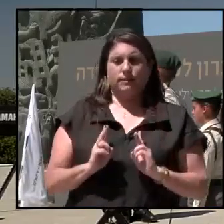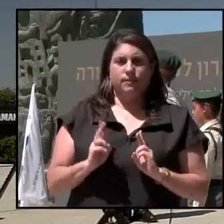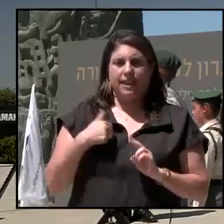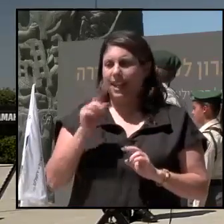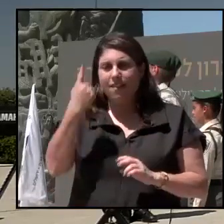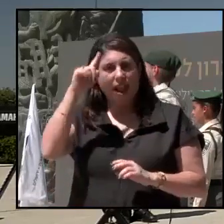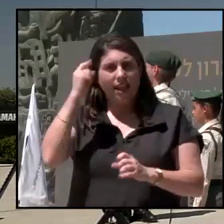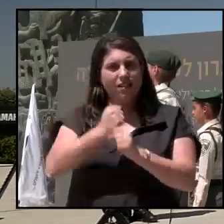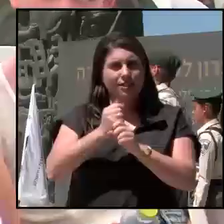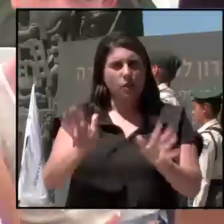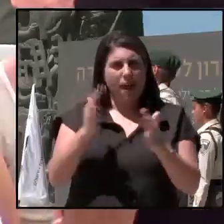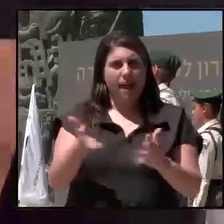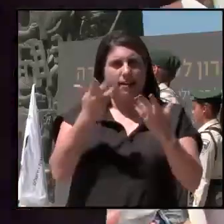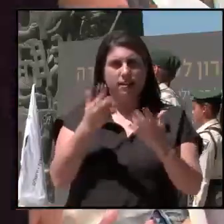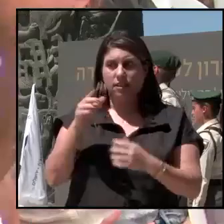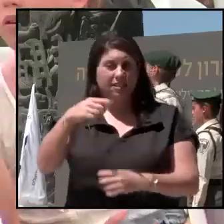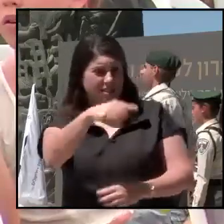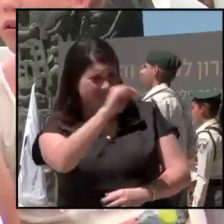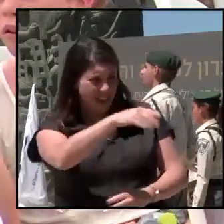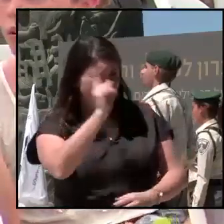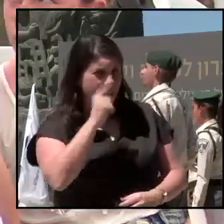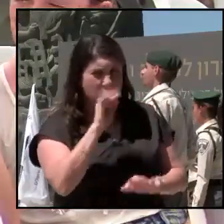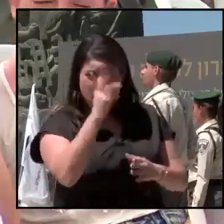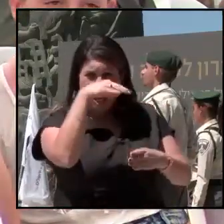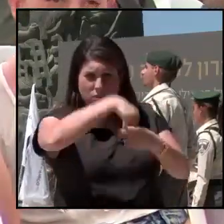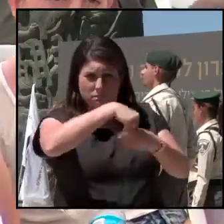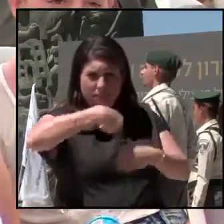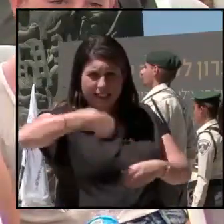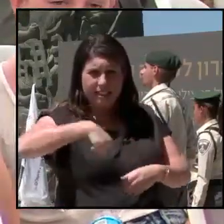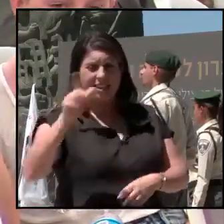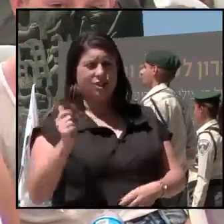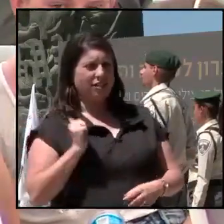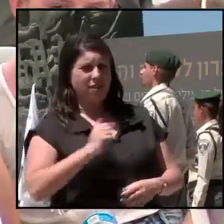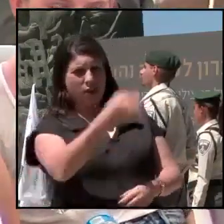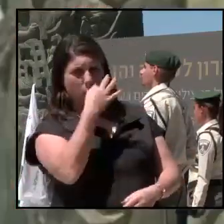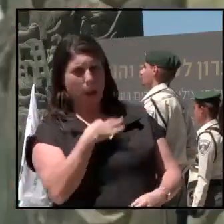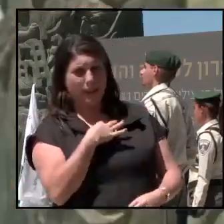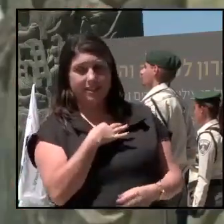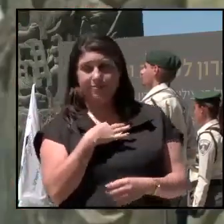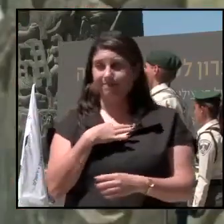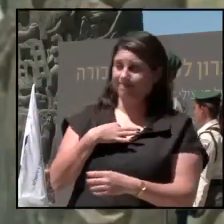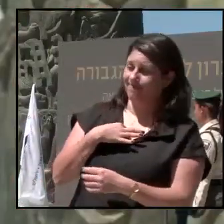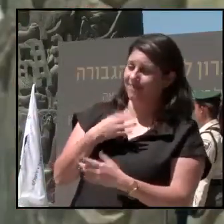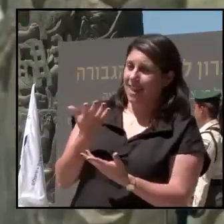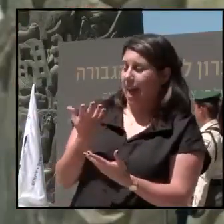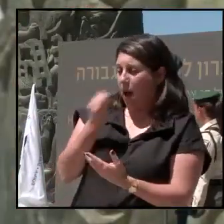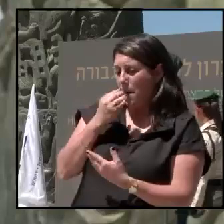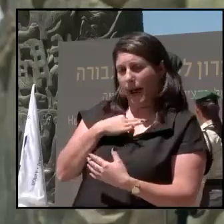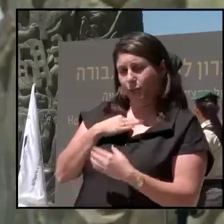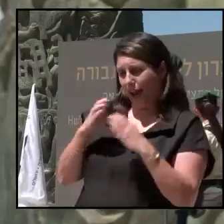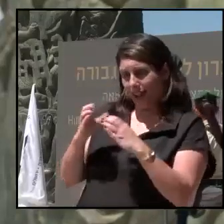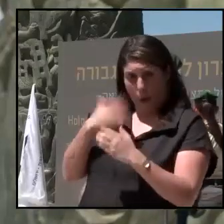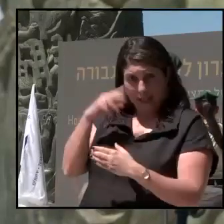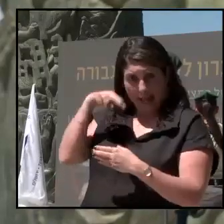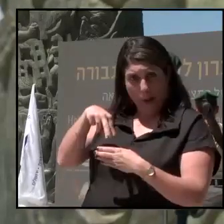ולעשות את זה מהר. אתה חירש? מה יש לך שם? איש המיליציה שאל בקול רם. הכריכים שלי, אתה רוצה